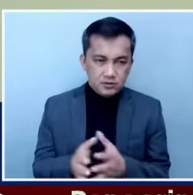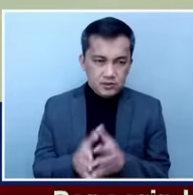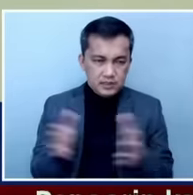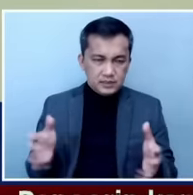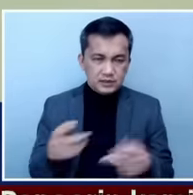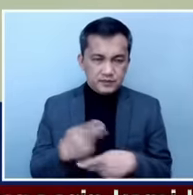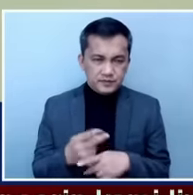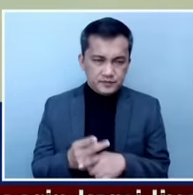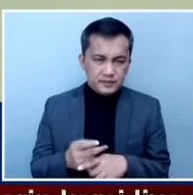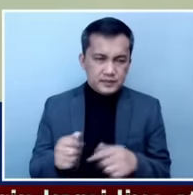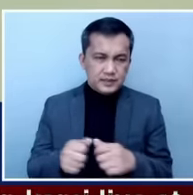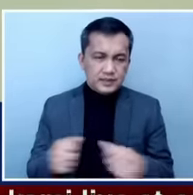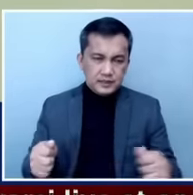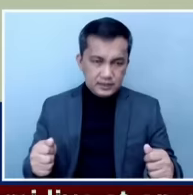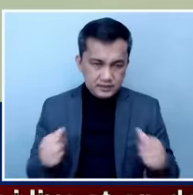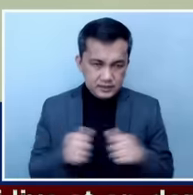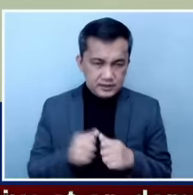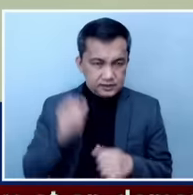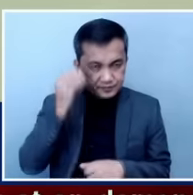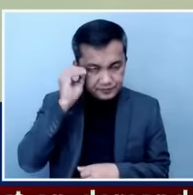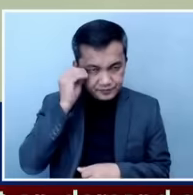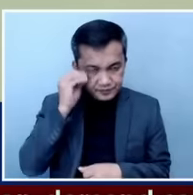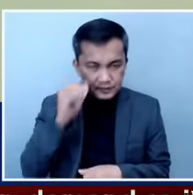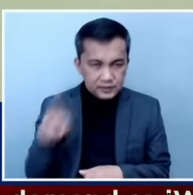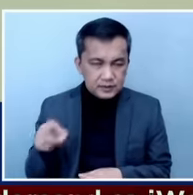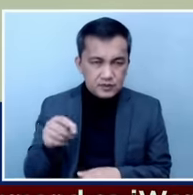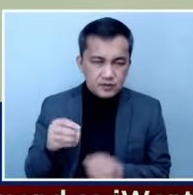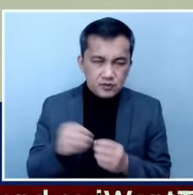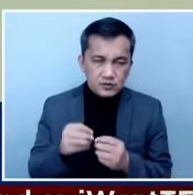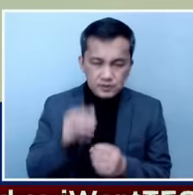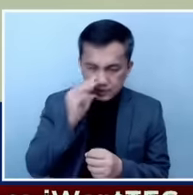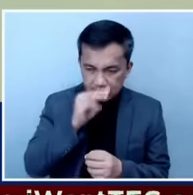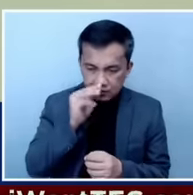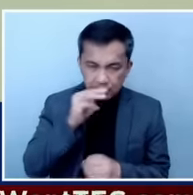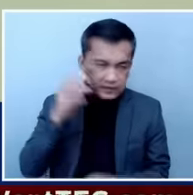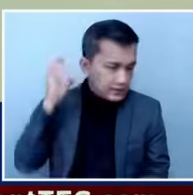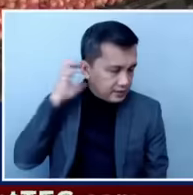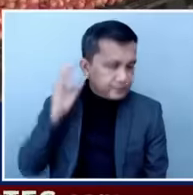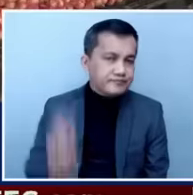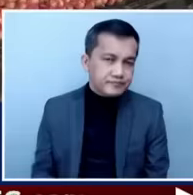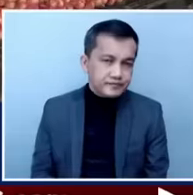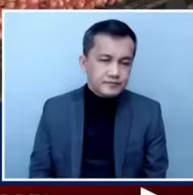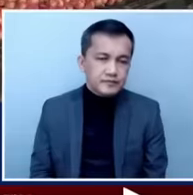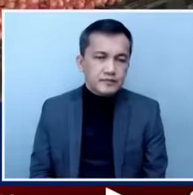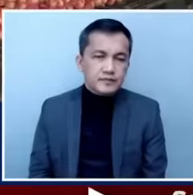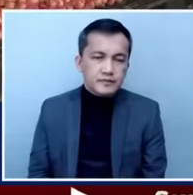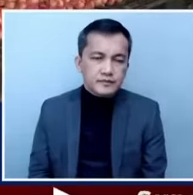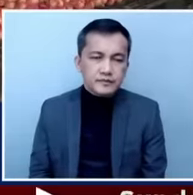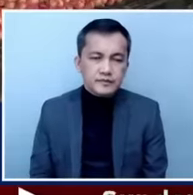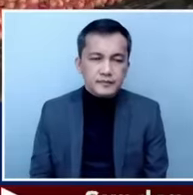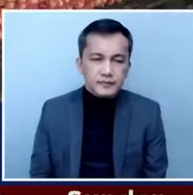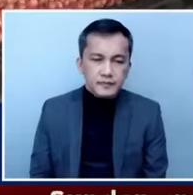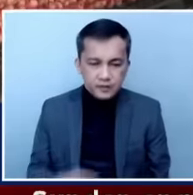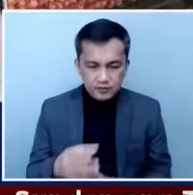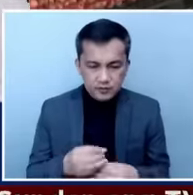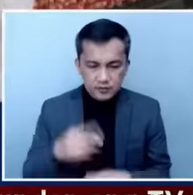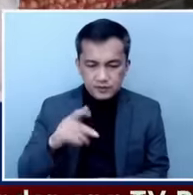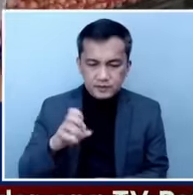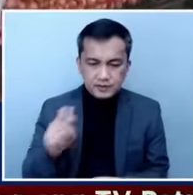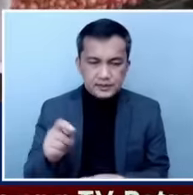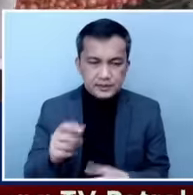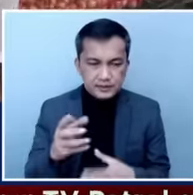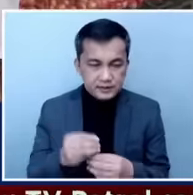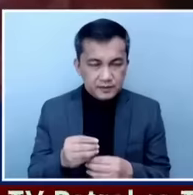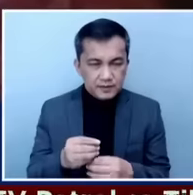production area natin ng sibuyas, lalo na sa Mindoro. Sa Mindanao, meron na rin. Bukod sa peste, isa pa sa